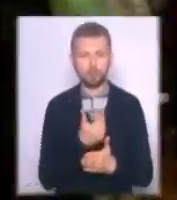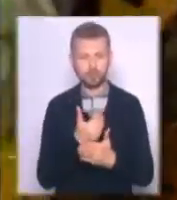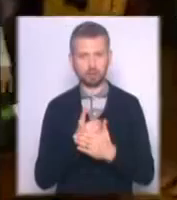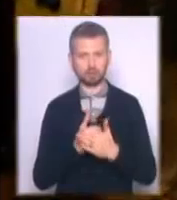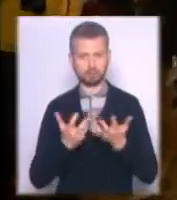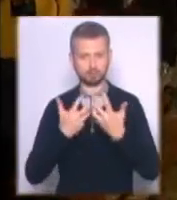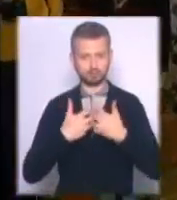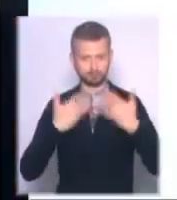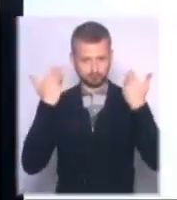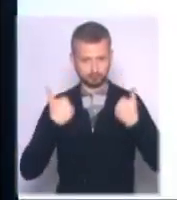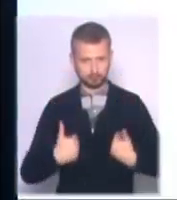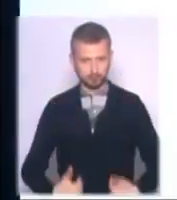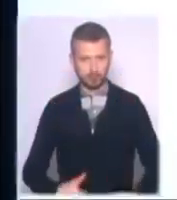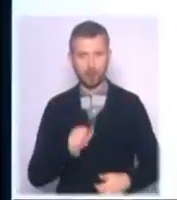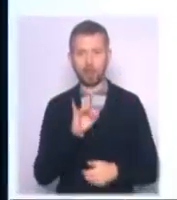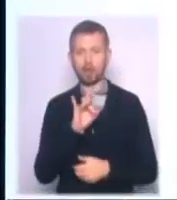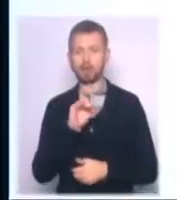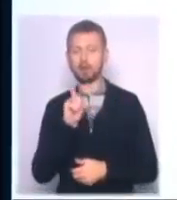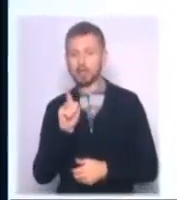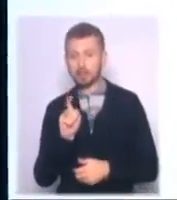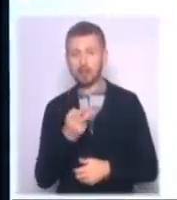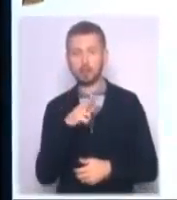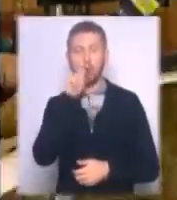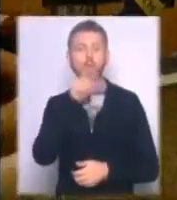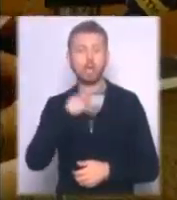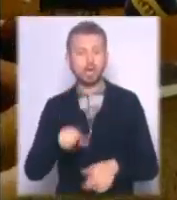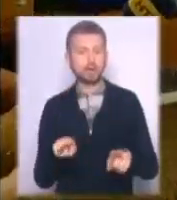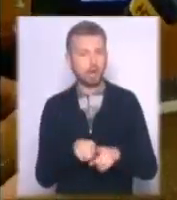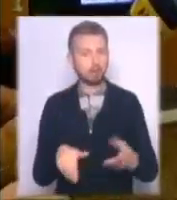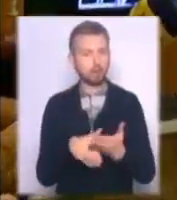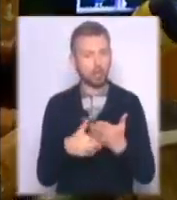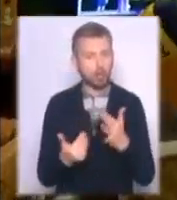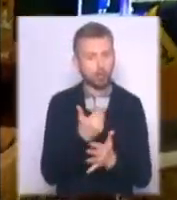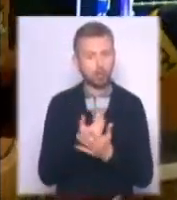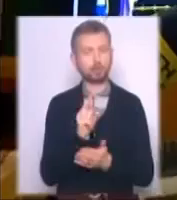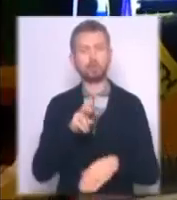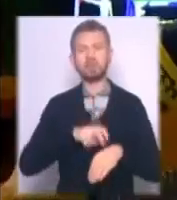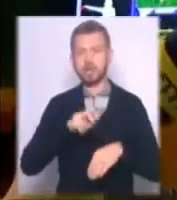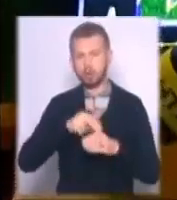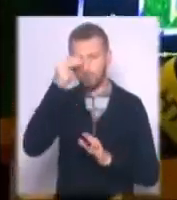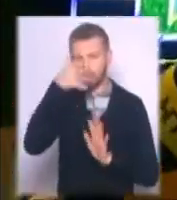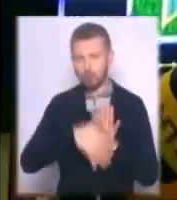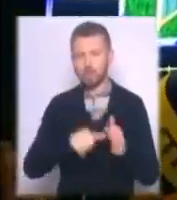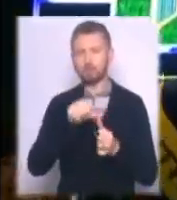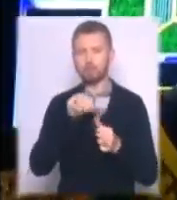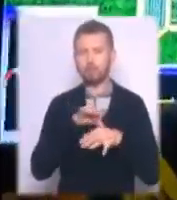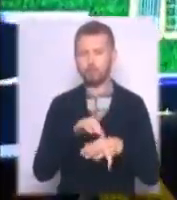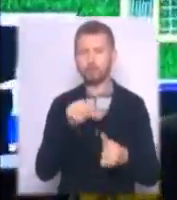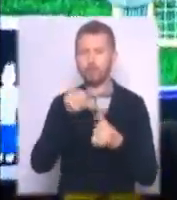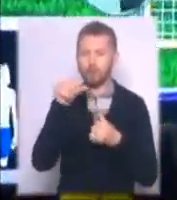апарату «Айрекс». Для українців така методика нова. Щоб лікарі її опанували, проводилися окремі тренінги. Тепер лікують